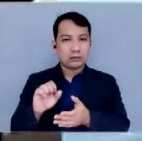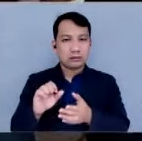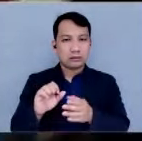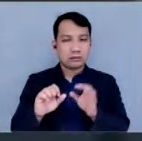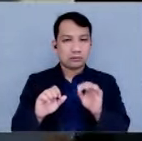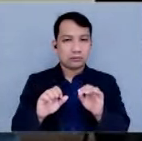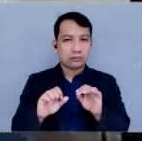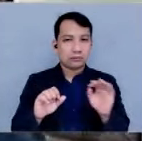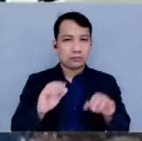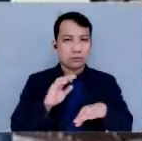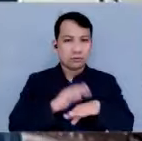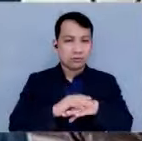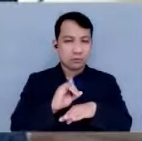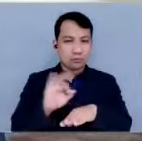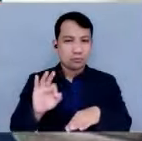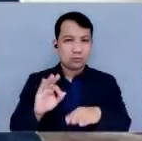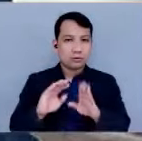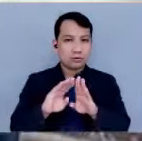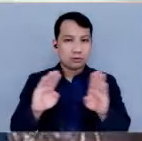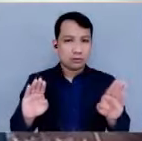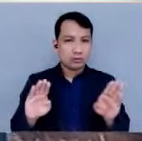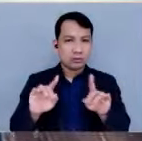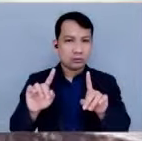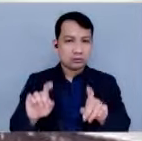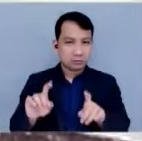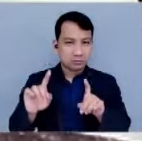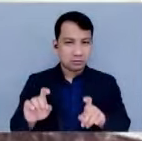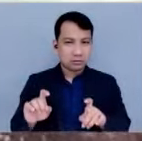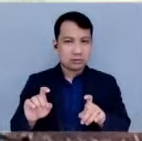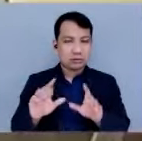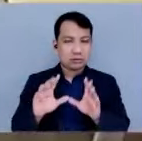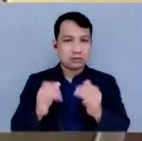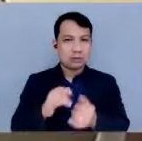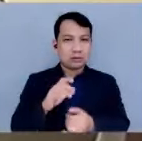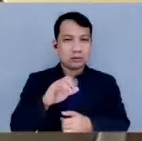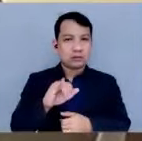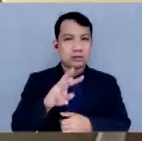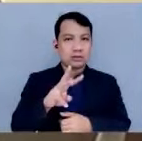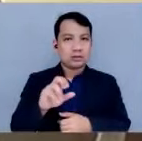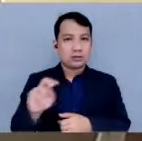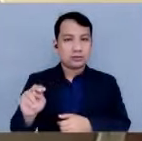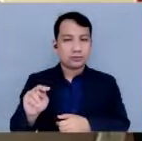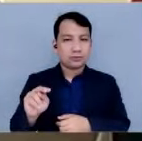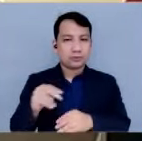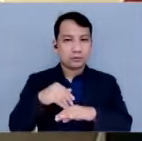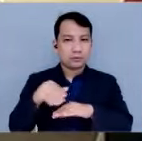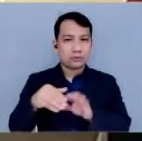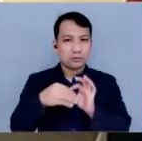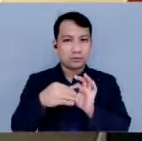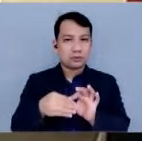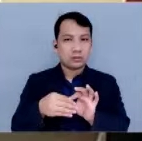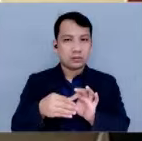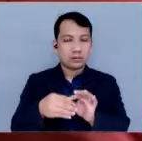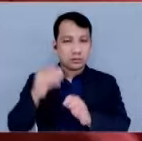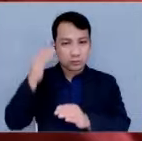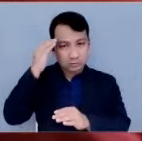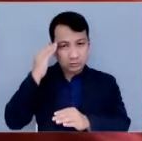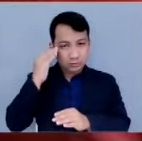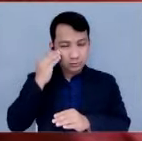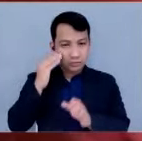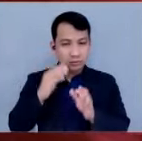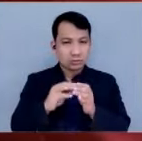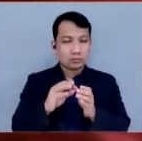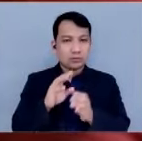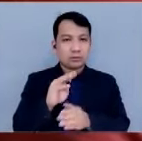muli. Kasama rin sa ginawang testing ang mga kinatawan ng kumpanyang iOne na nanalo bilang transmission provider at Korean company na Meru na